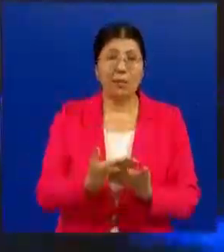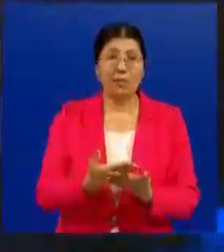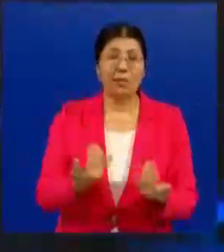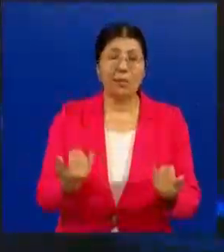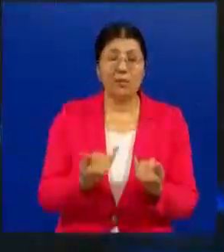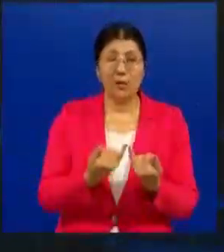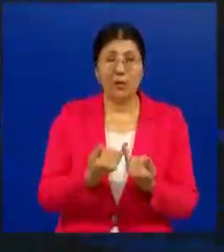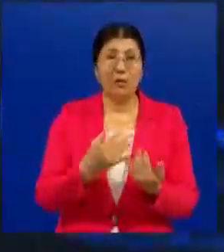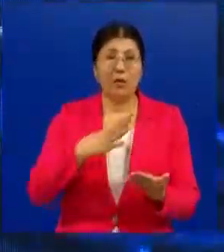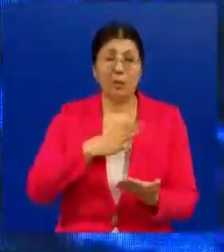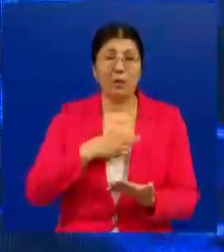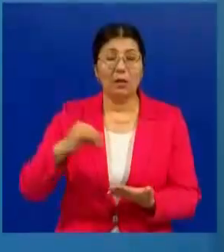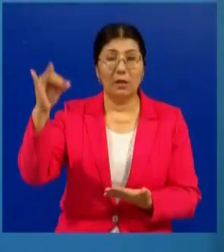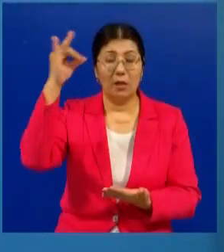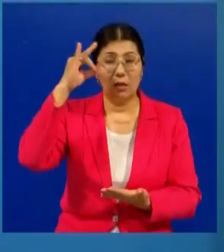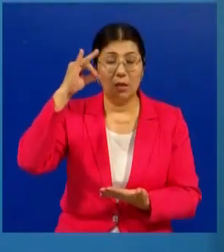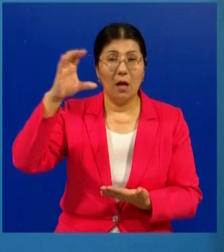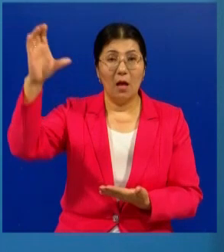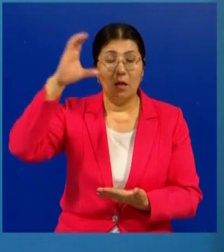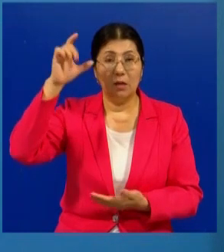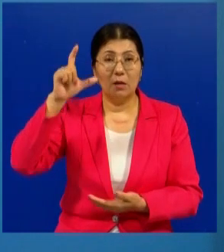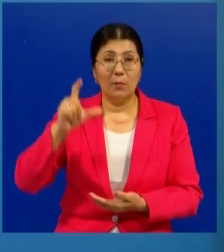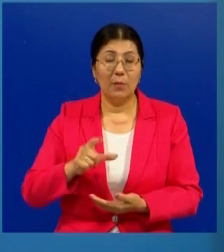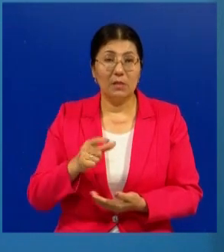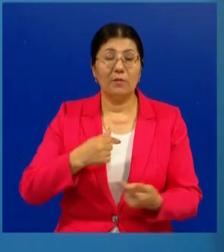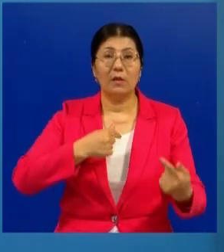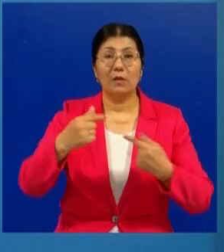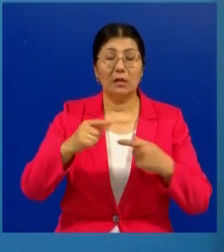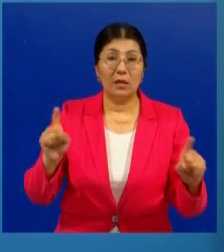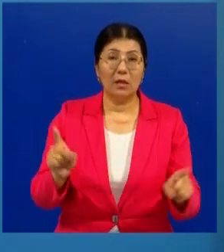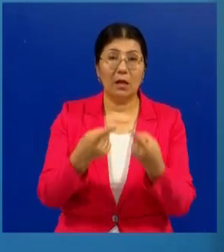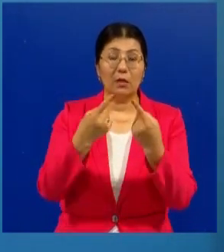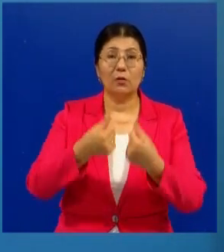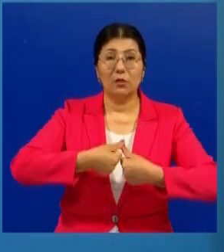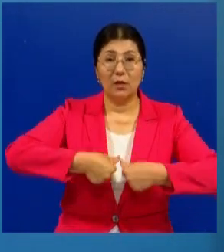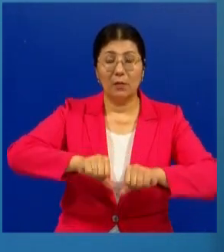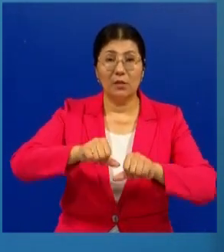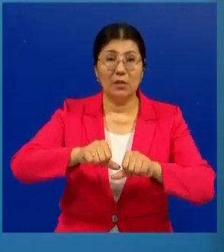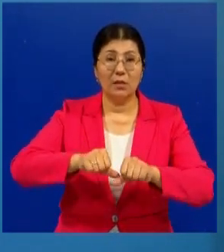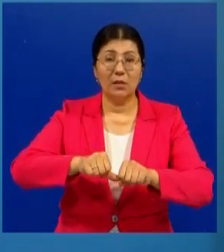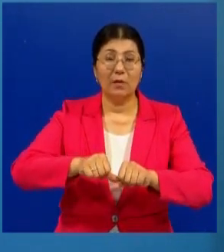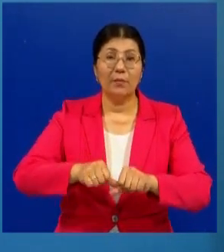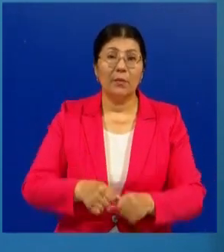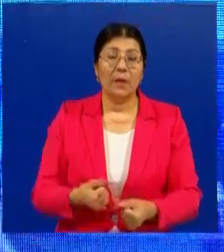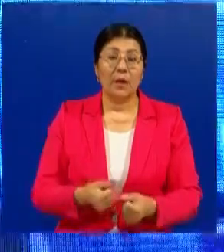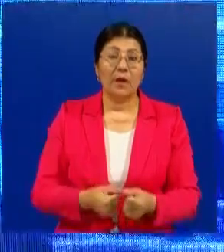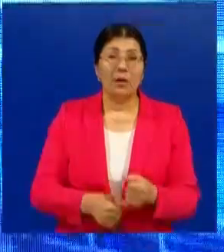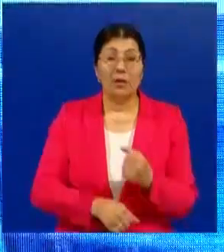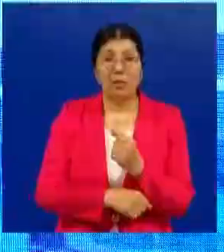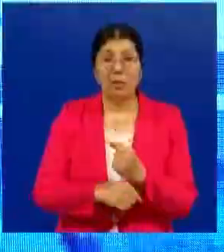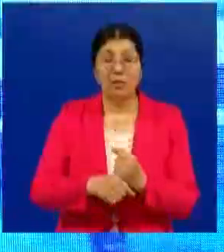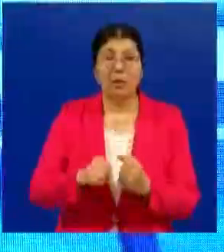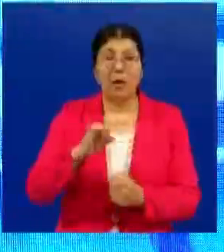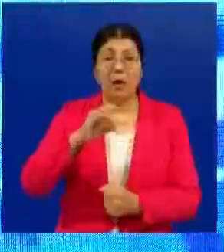кетейік, бізде студияда тарих ғылымдарының кандидаты, саяси қуғын сүргін құрбандарын ақтау жөніндегі комиссияның өңірлік мүшесі Айнагүл